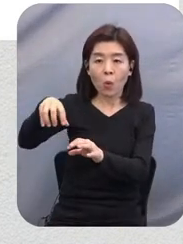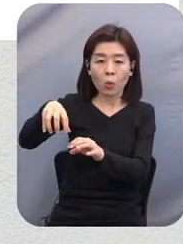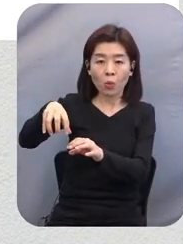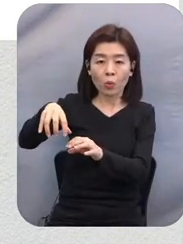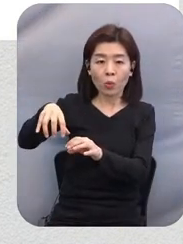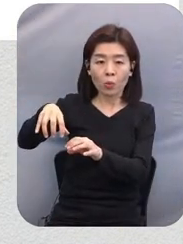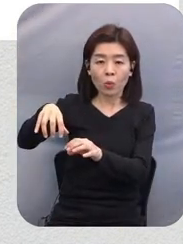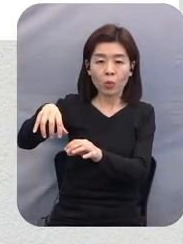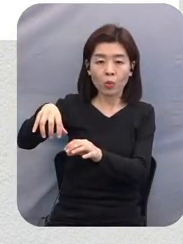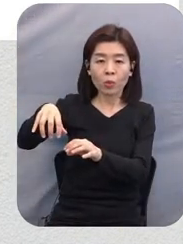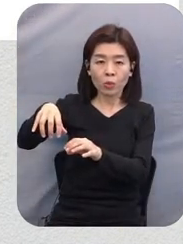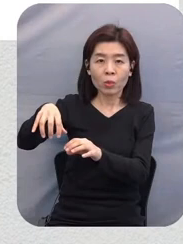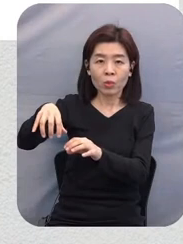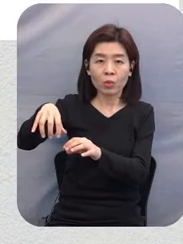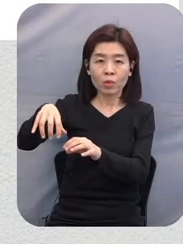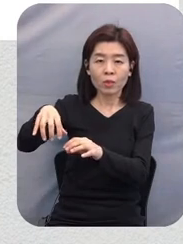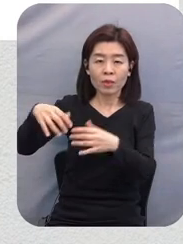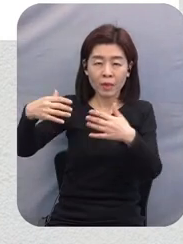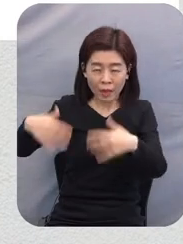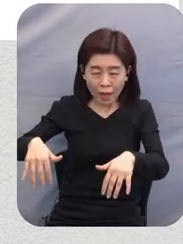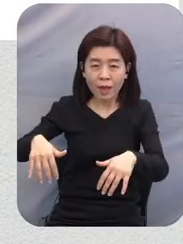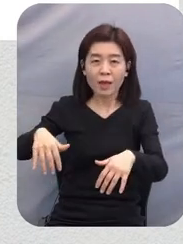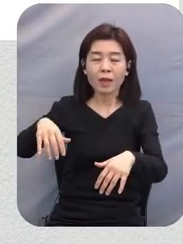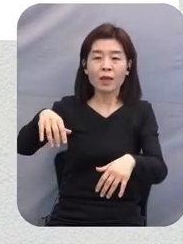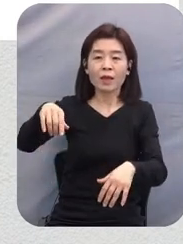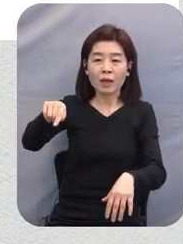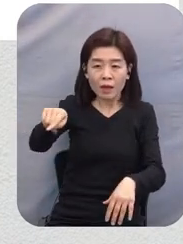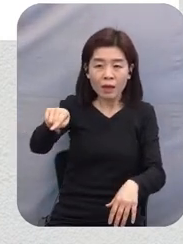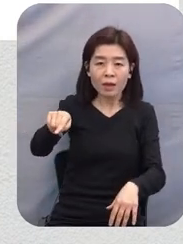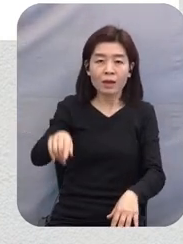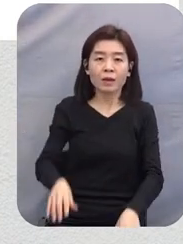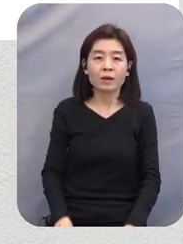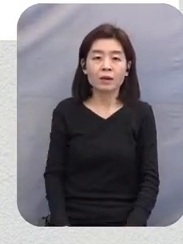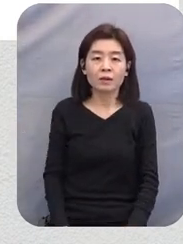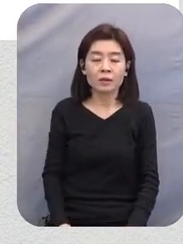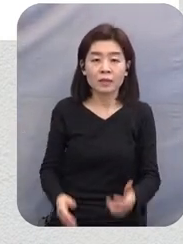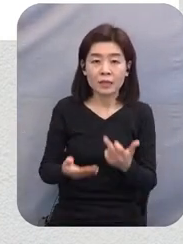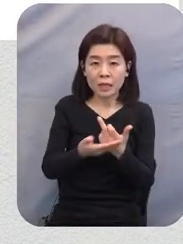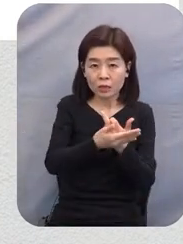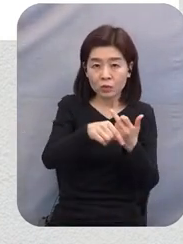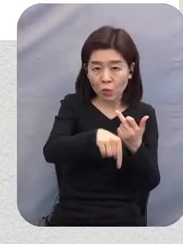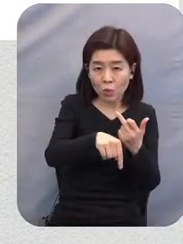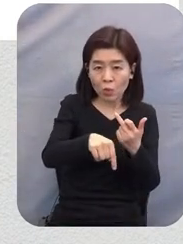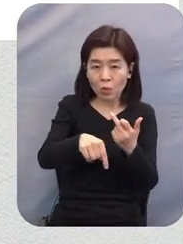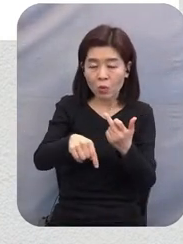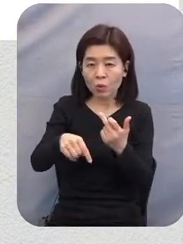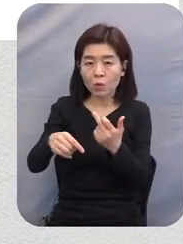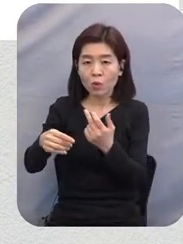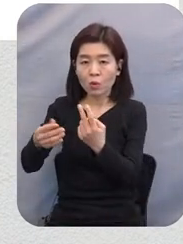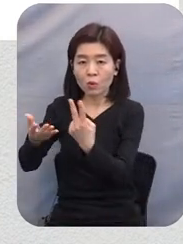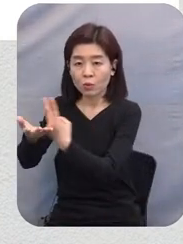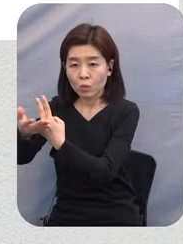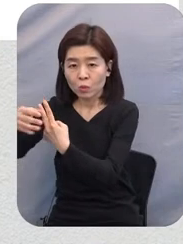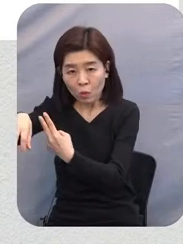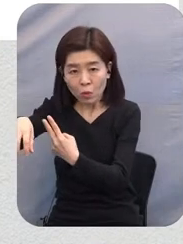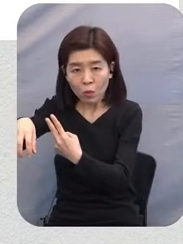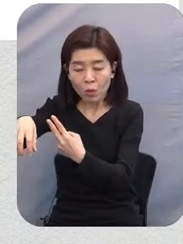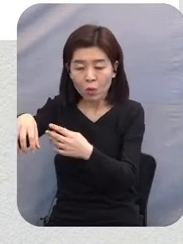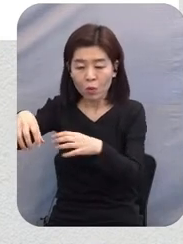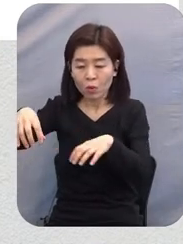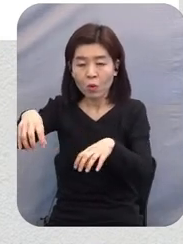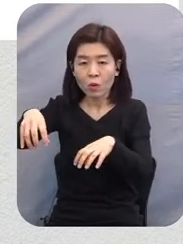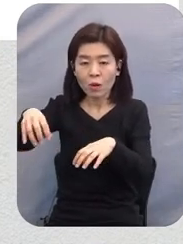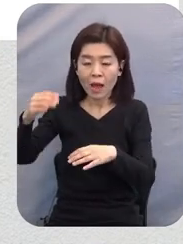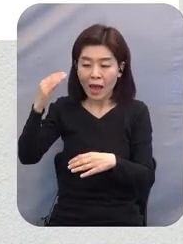자리, 이게 가장 약한 고리예요. 이쪽으로는 제주도, 저쪽으로는 독도. 그래서